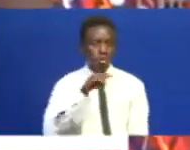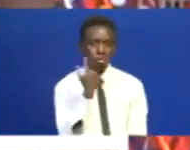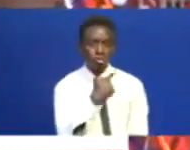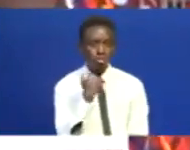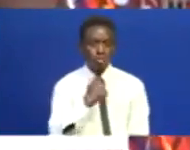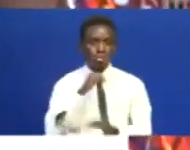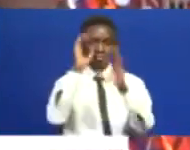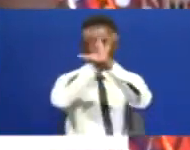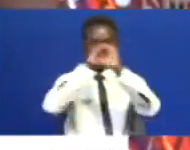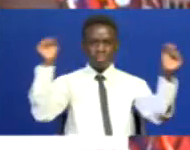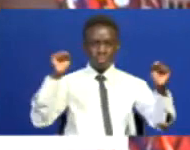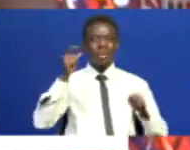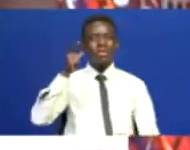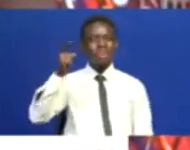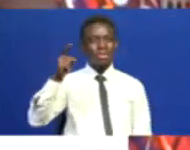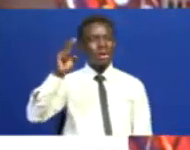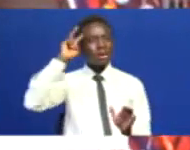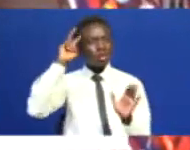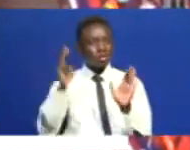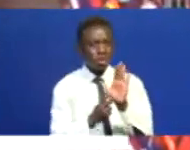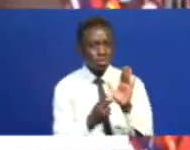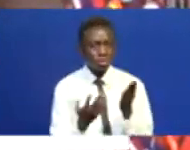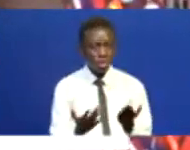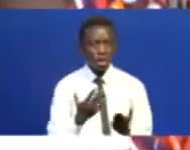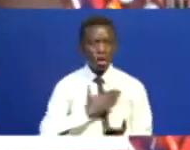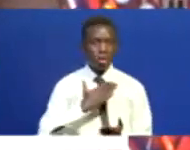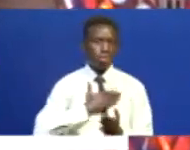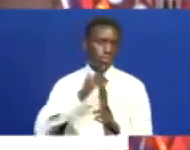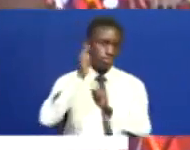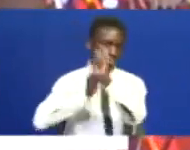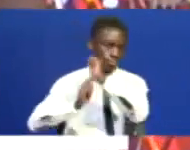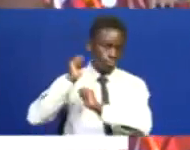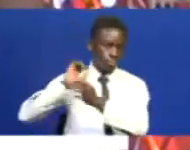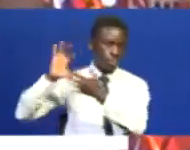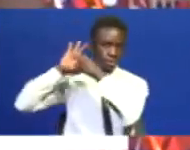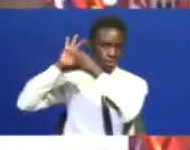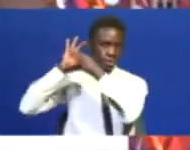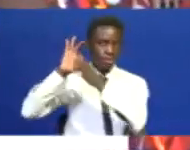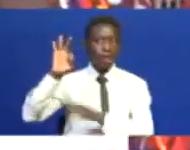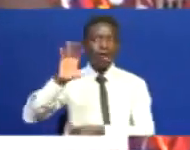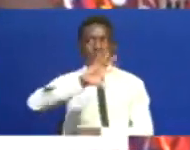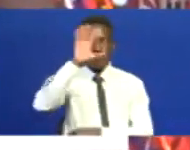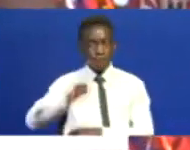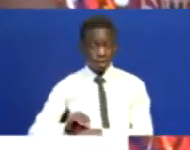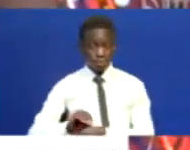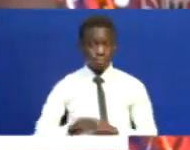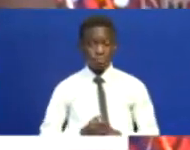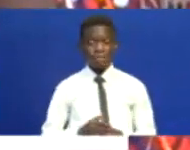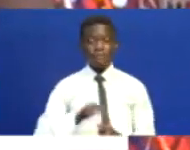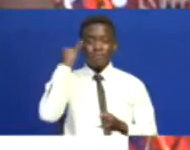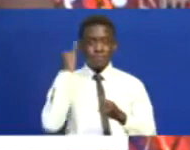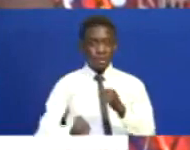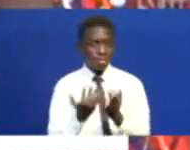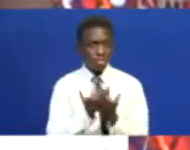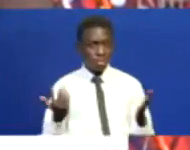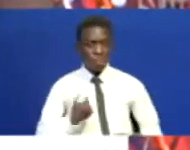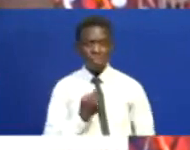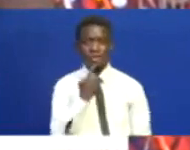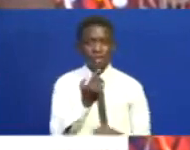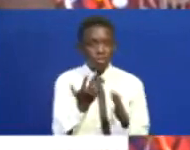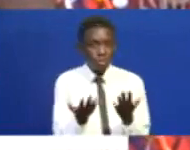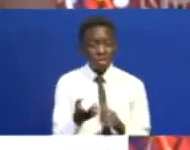inatambua kimila na jamii zetu za Kiafrika. Ya mwisho, labda tu ningesema ya kwamba hii